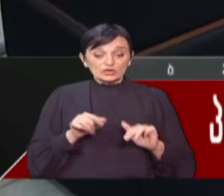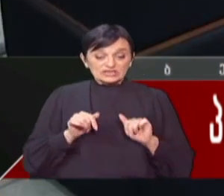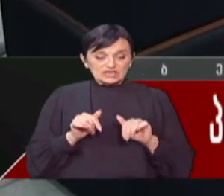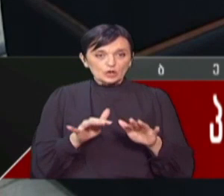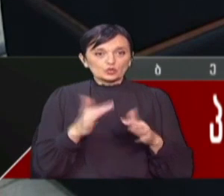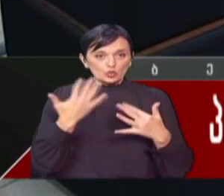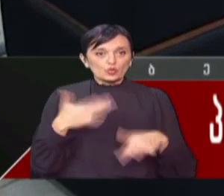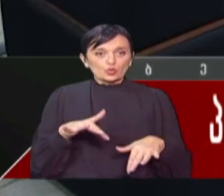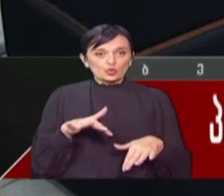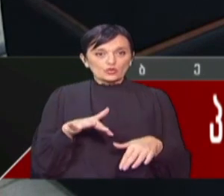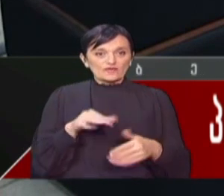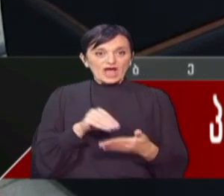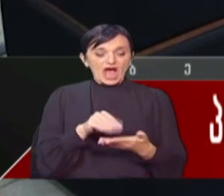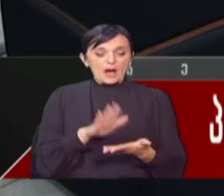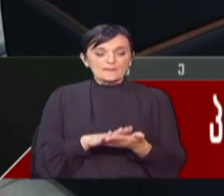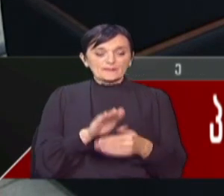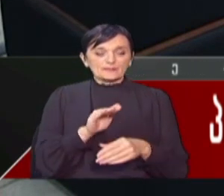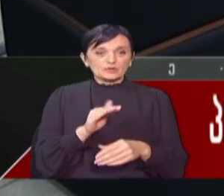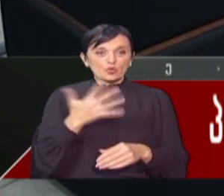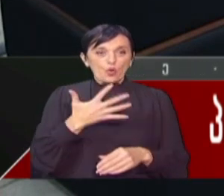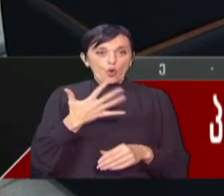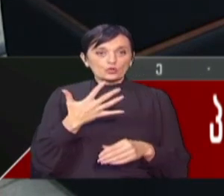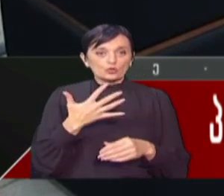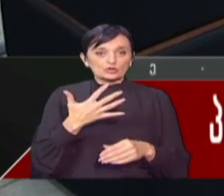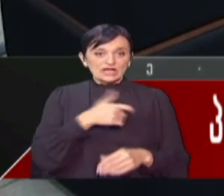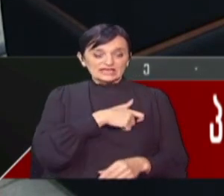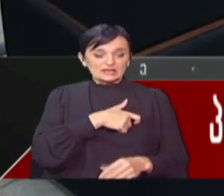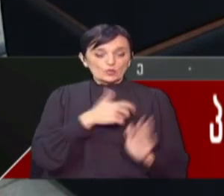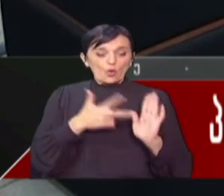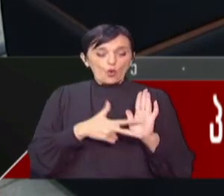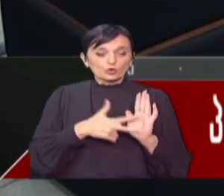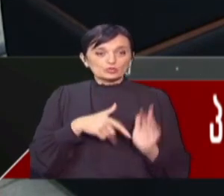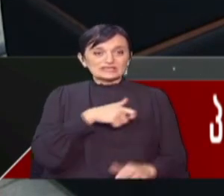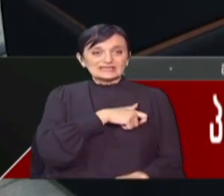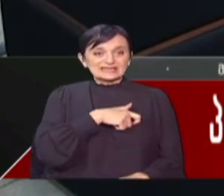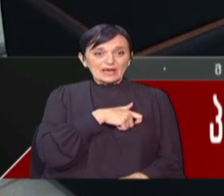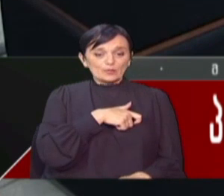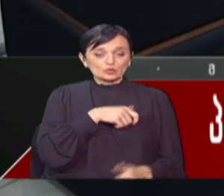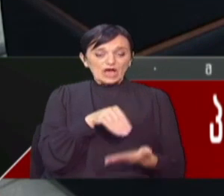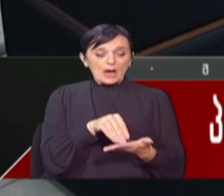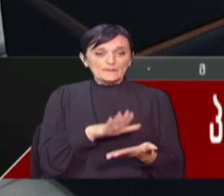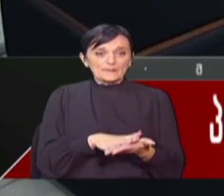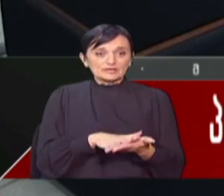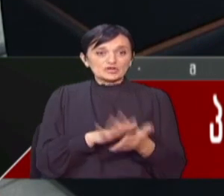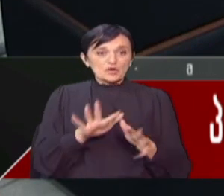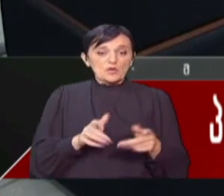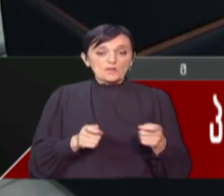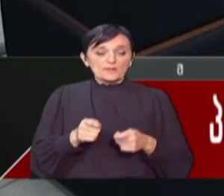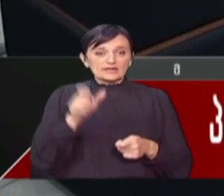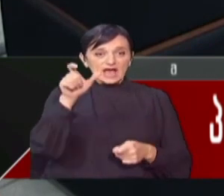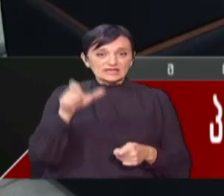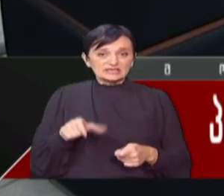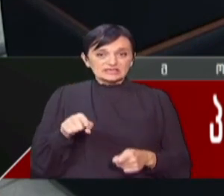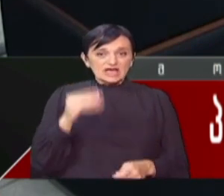უკვე აფიქსირებს 50-მეტი დეპუტატი, ამ შემთხვევაში 80 დეპუტატი, რომ ის პრეზიდენტს არ